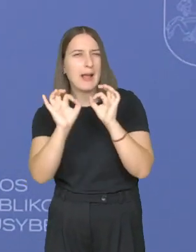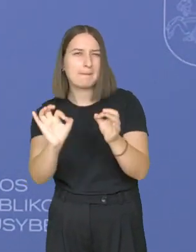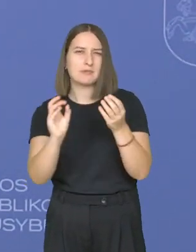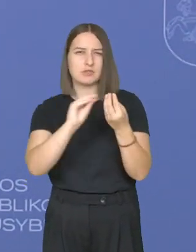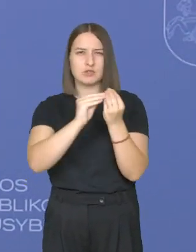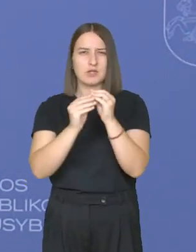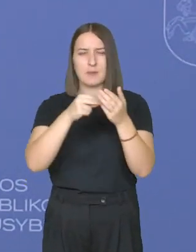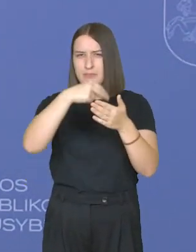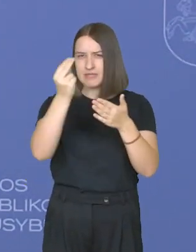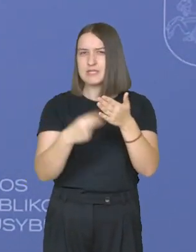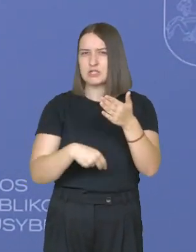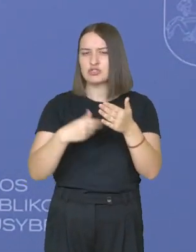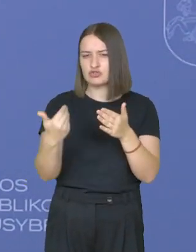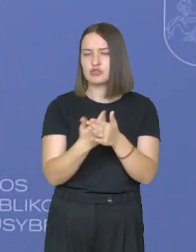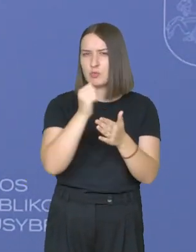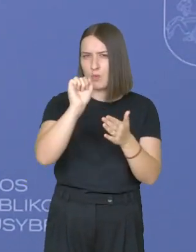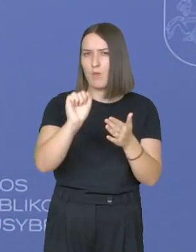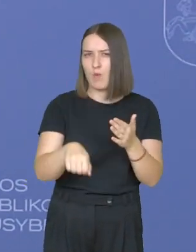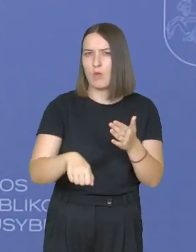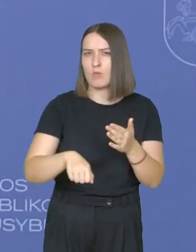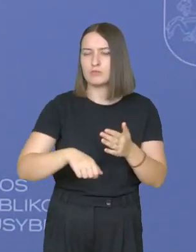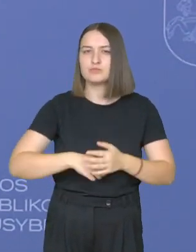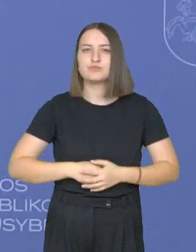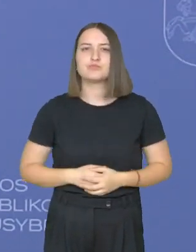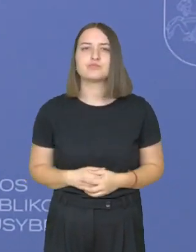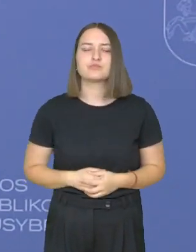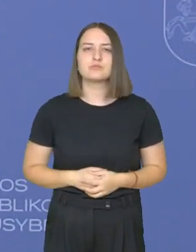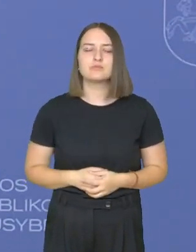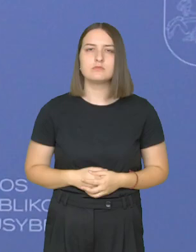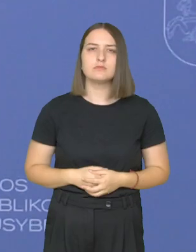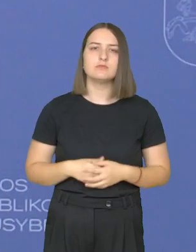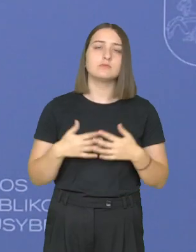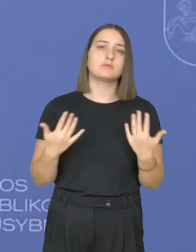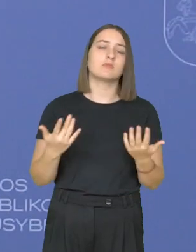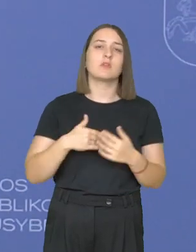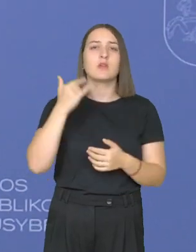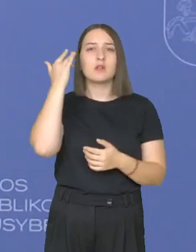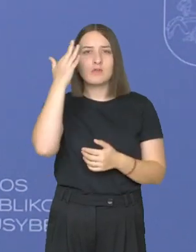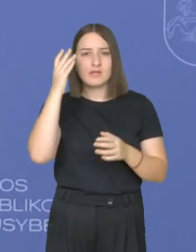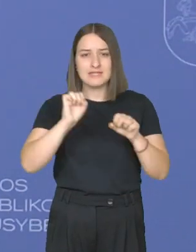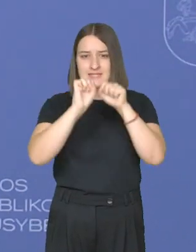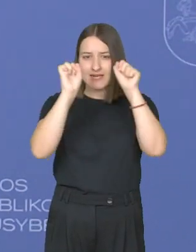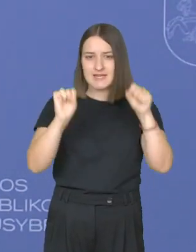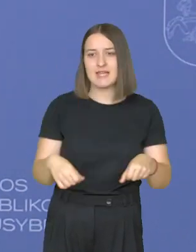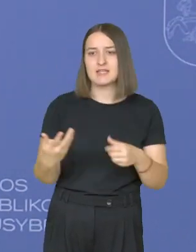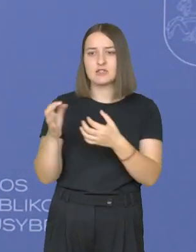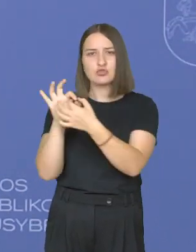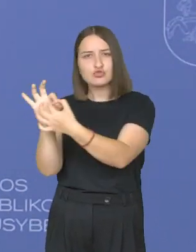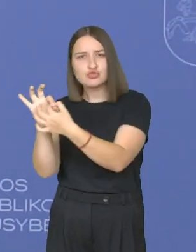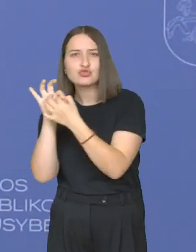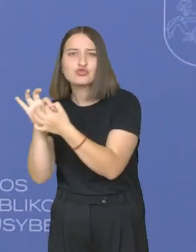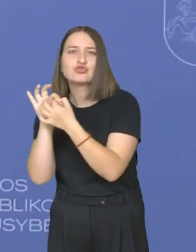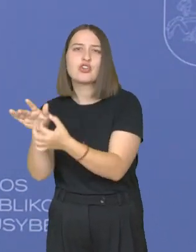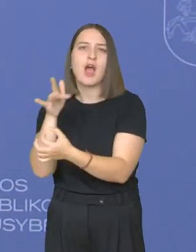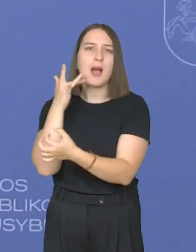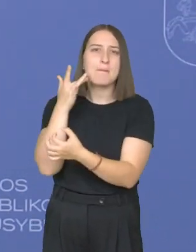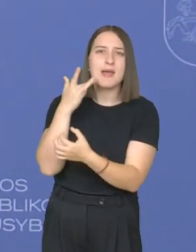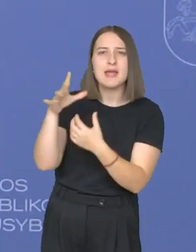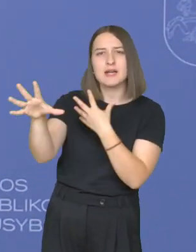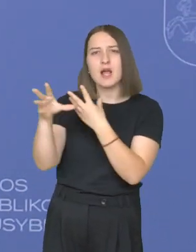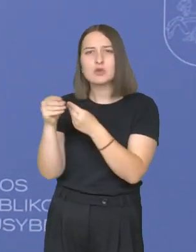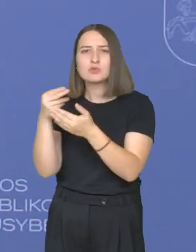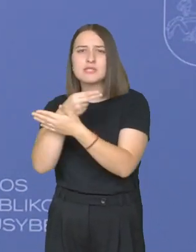pajėgumų vystymo ir manau kad šis strateginis bendradarbiavimas su jungtinių amerikos valstijų